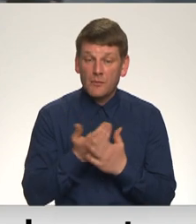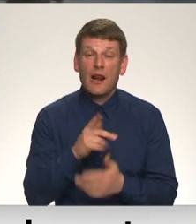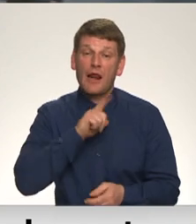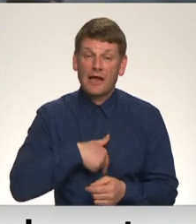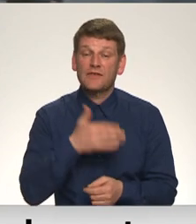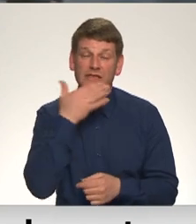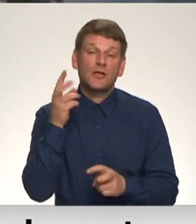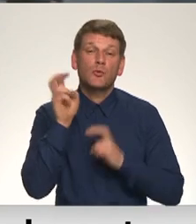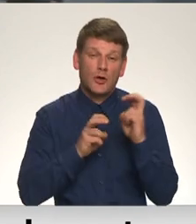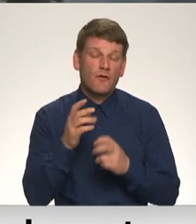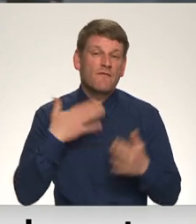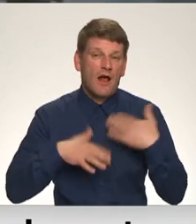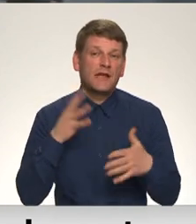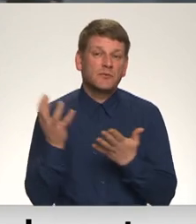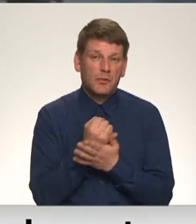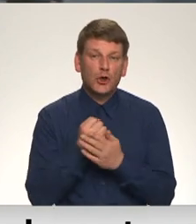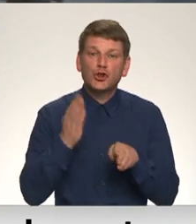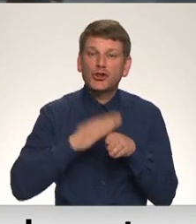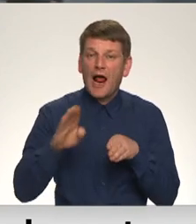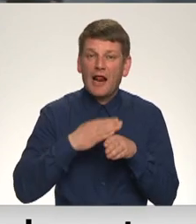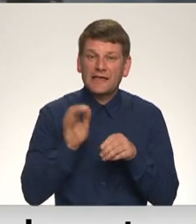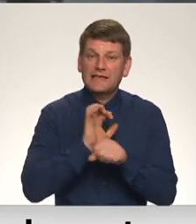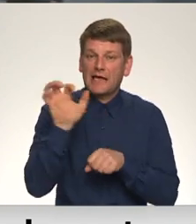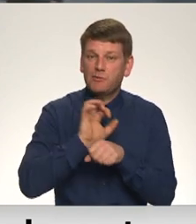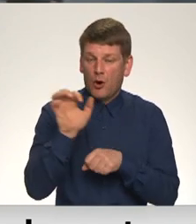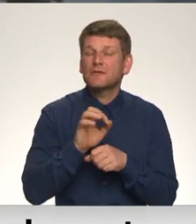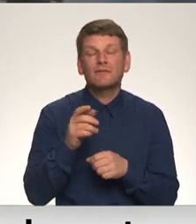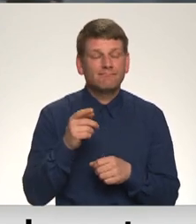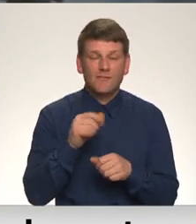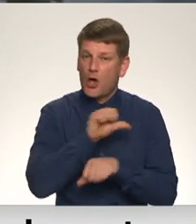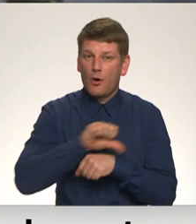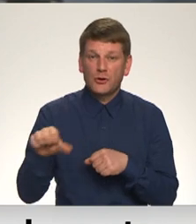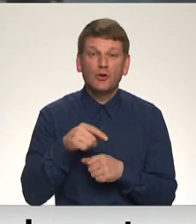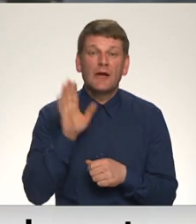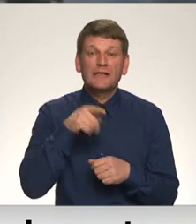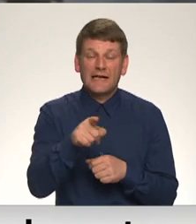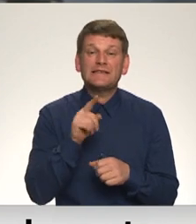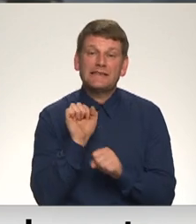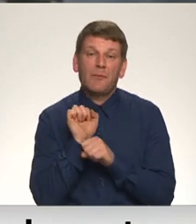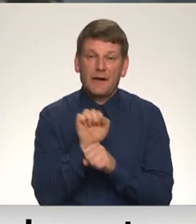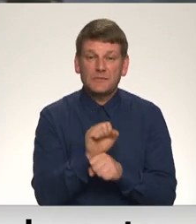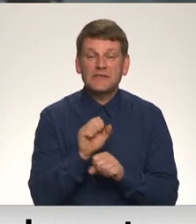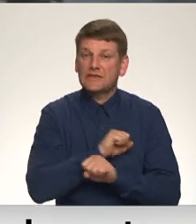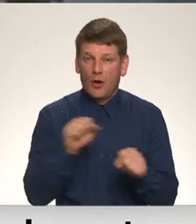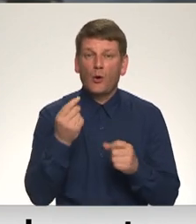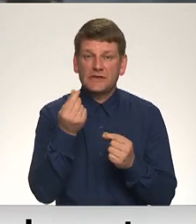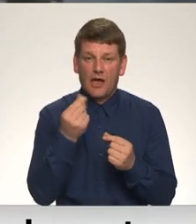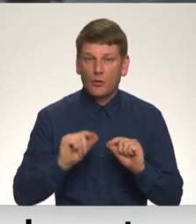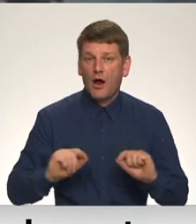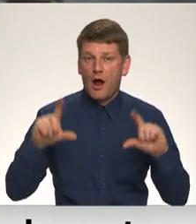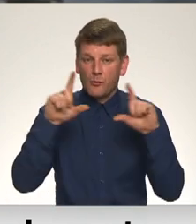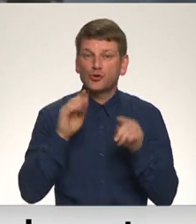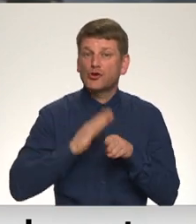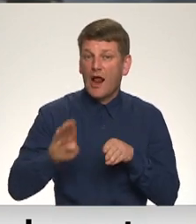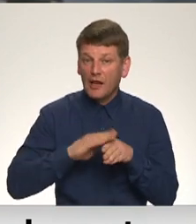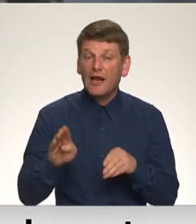Latvijas siltumražotāji vēlas panākt šķeldas eksporta ierobežojumu. Viņuprāt, tas ļautu sabremzēt strauju augošo cenu kāpumu